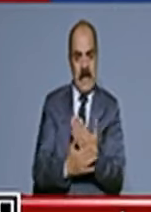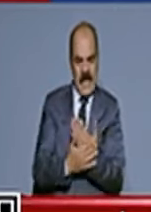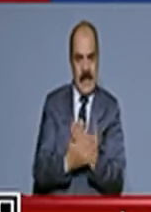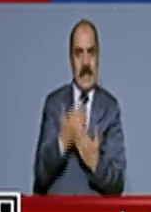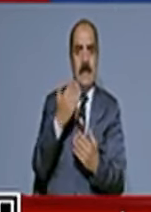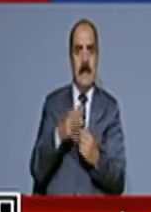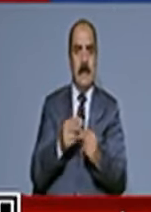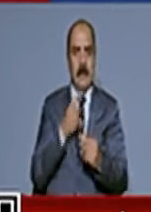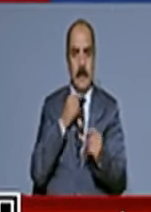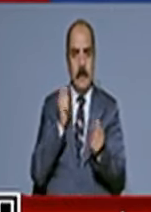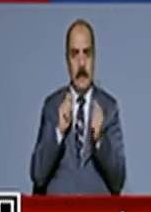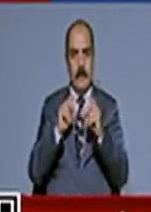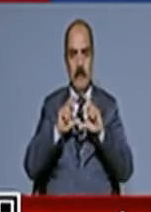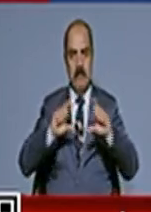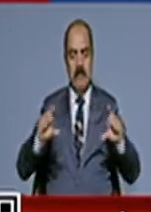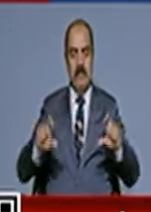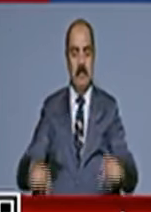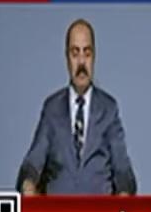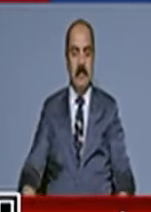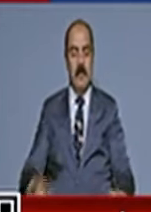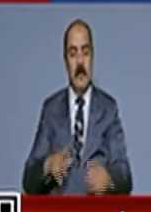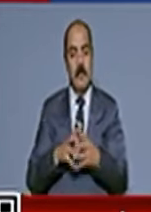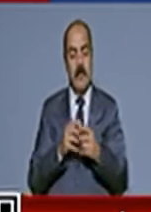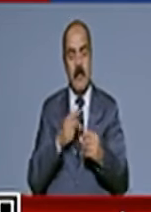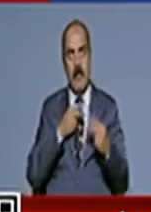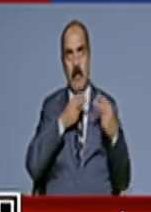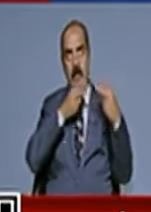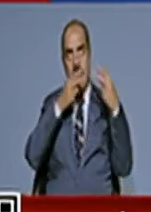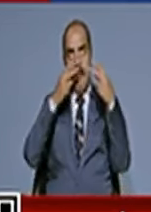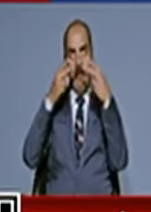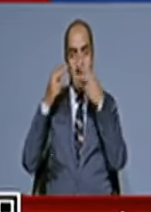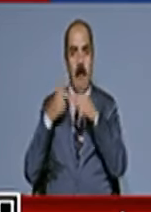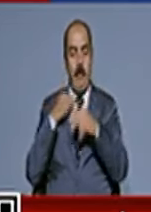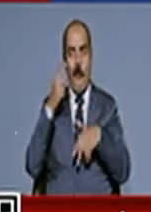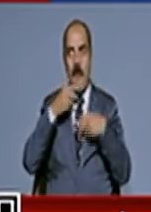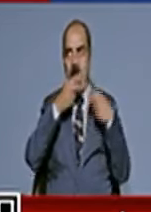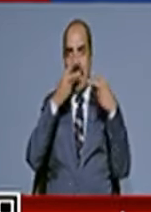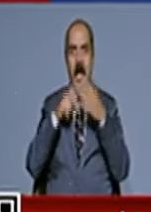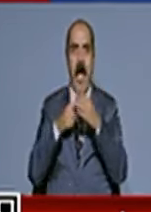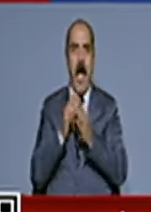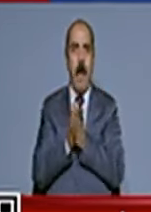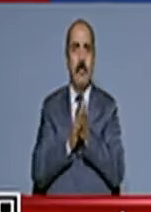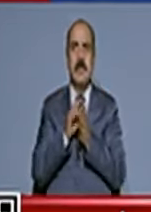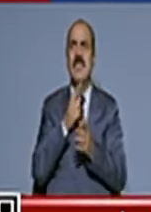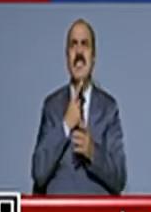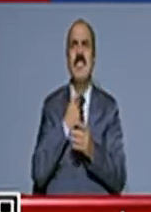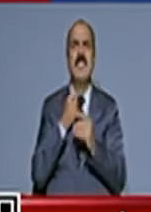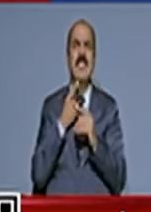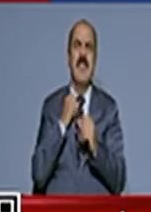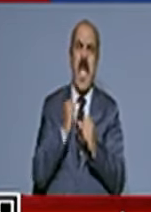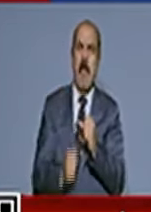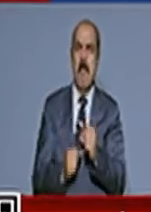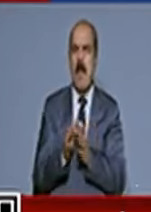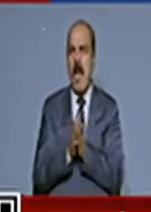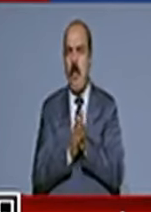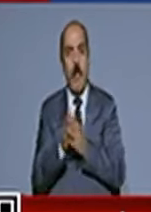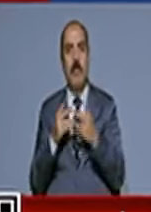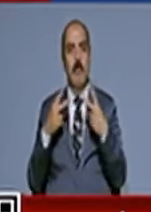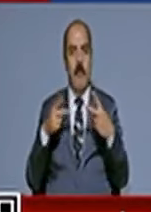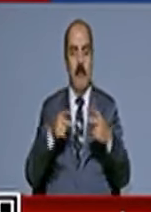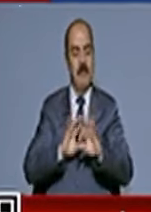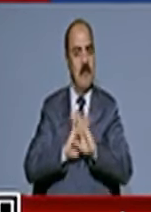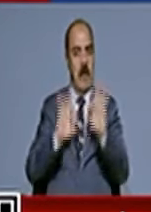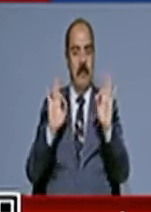جديدا بتحقيق حلما طالما راود جموع المصريين